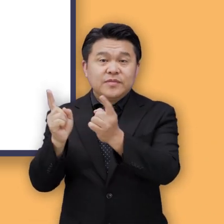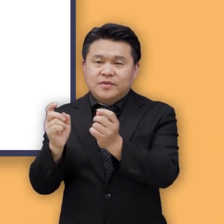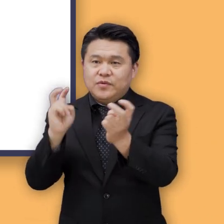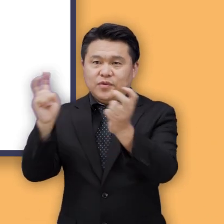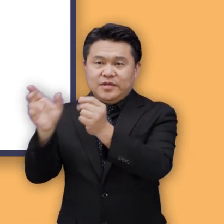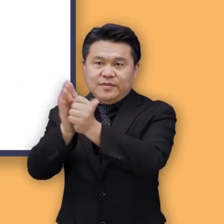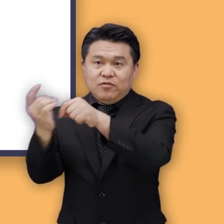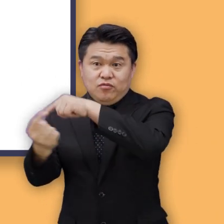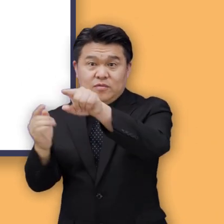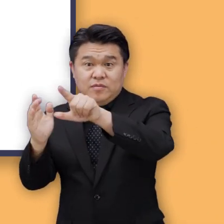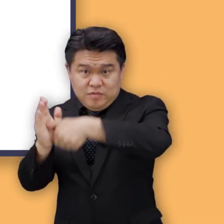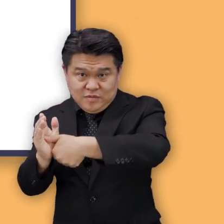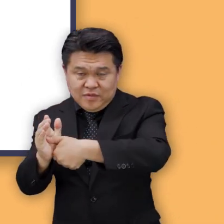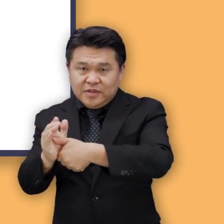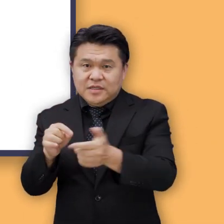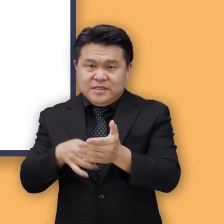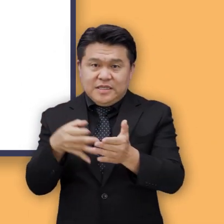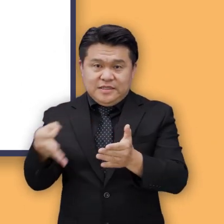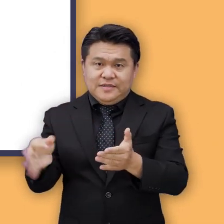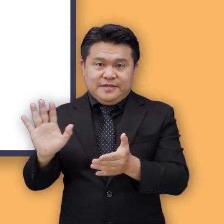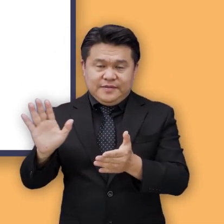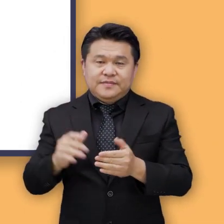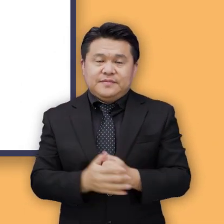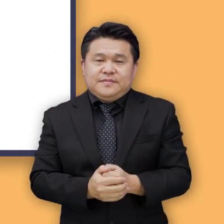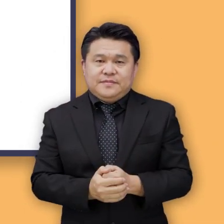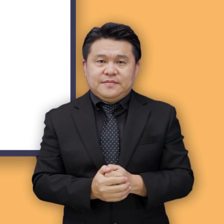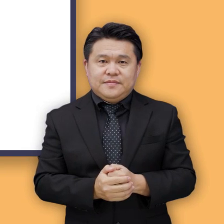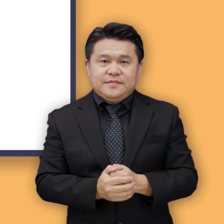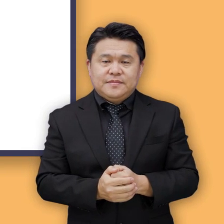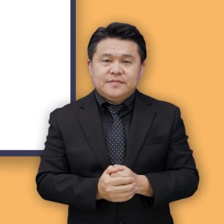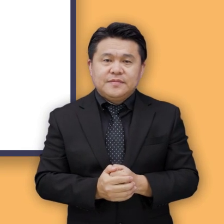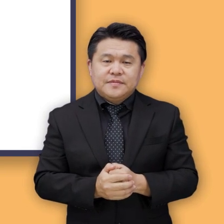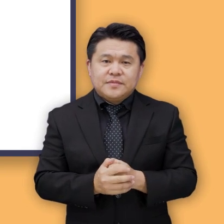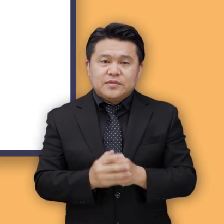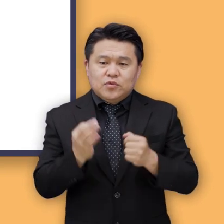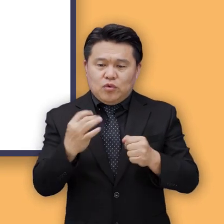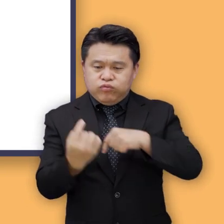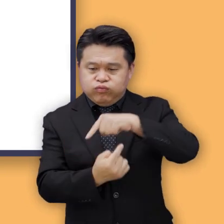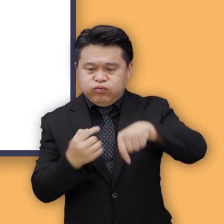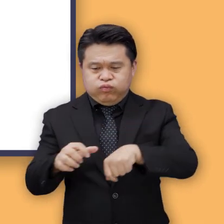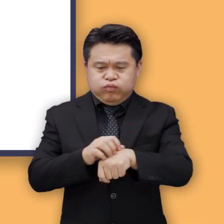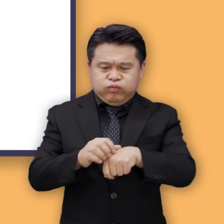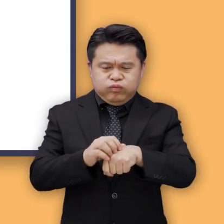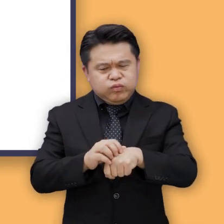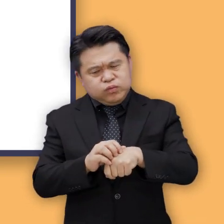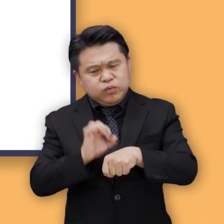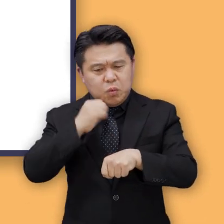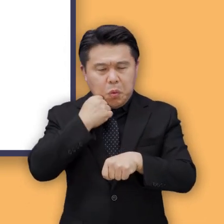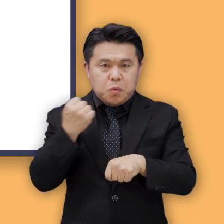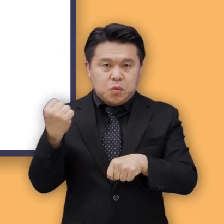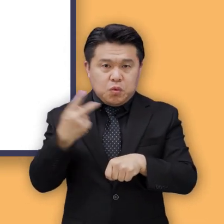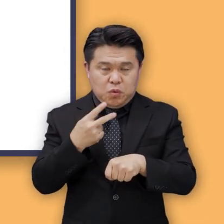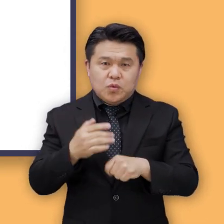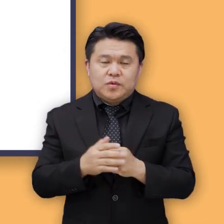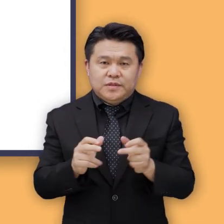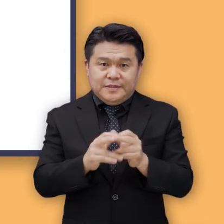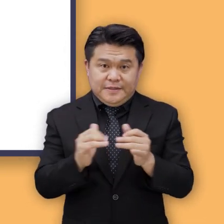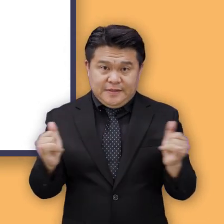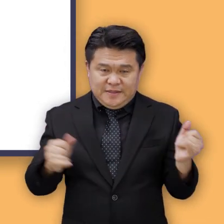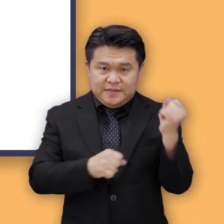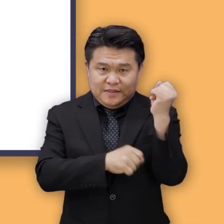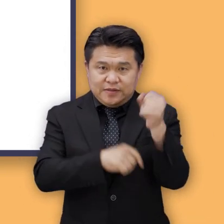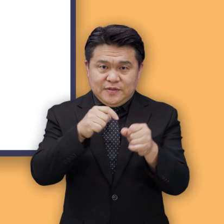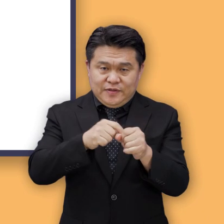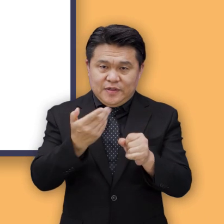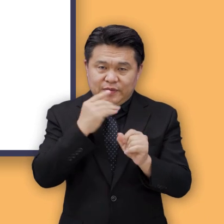증여세를 매기지 않는다는 뜻입니다. 장애인이 자금의 운용 등의 불편함을 느낄 수도 있으며 기본적인 생계를 유지할 수 있는